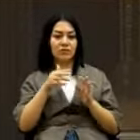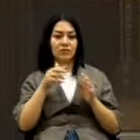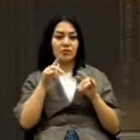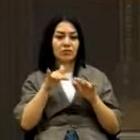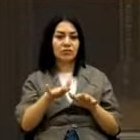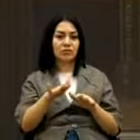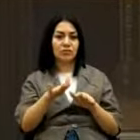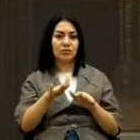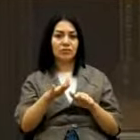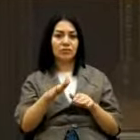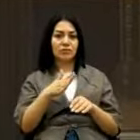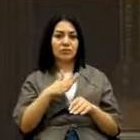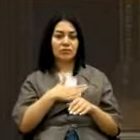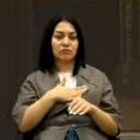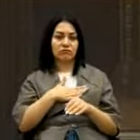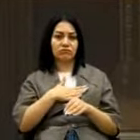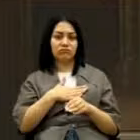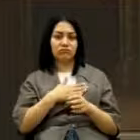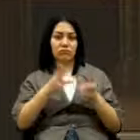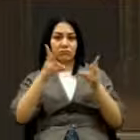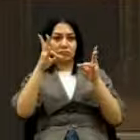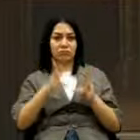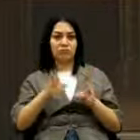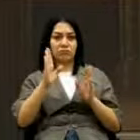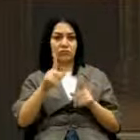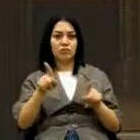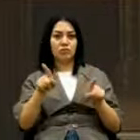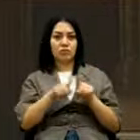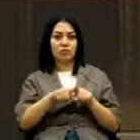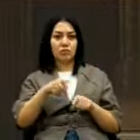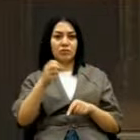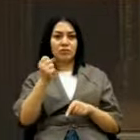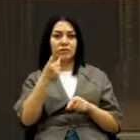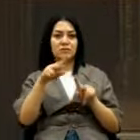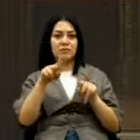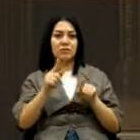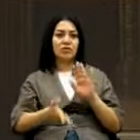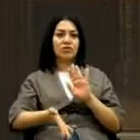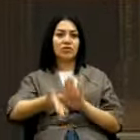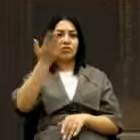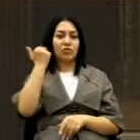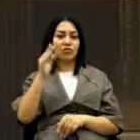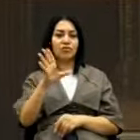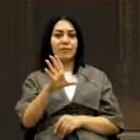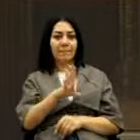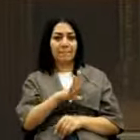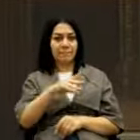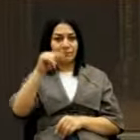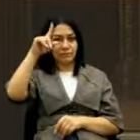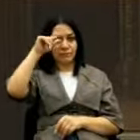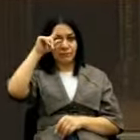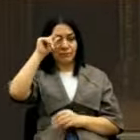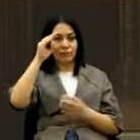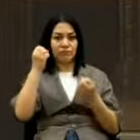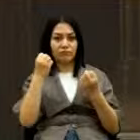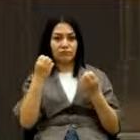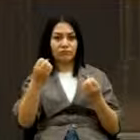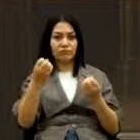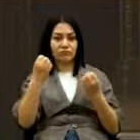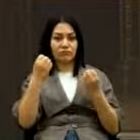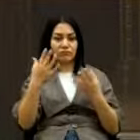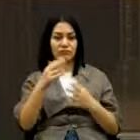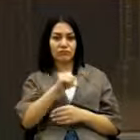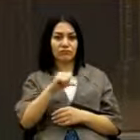գործողությունները կջարդեն մեր գլխին ուղակի, ինչպես դա եղավ 11 տարի առաջ։ Մարավանդ, երբ Հայաստանը շարունակում է դե յուրե